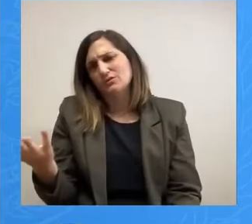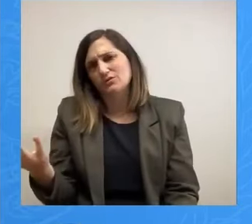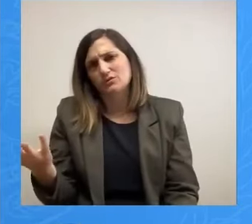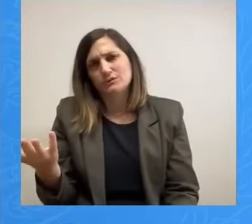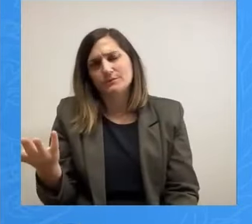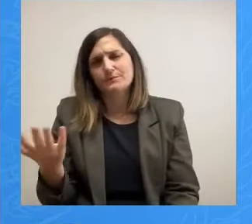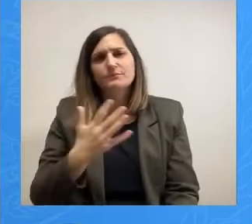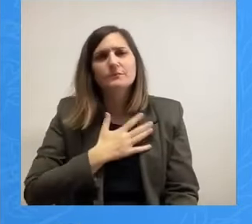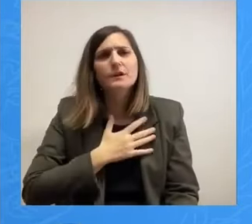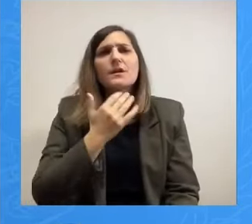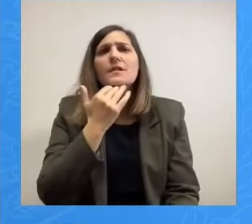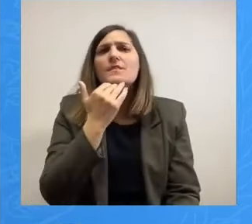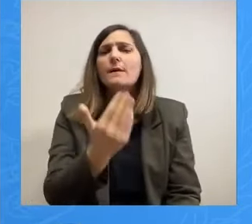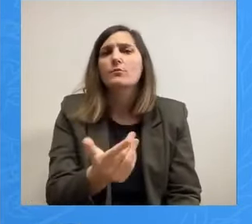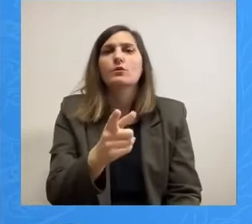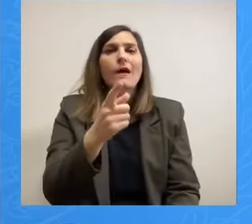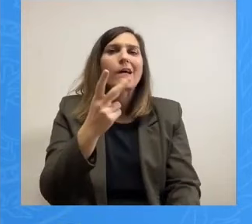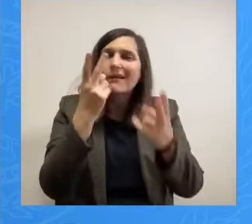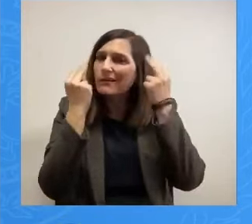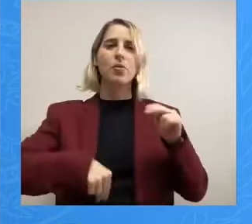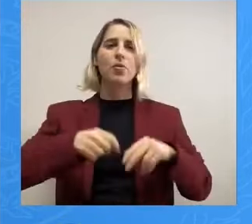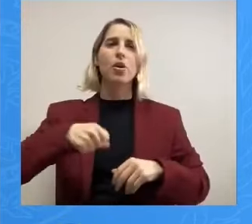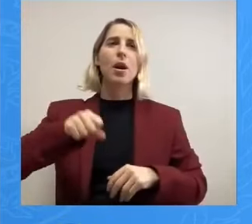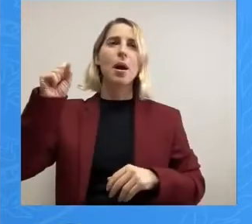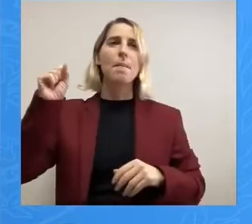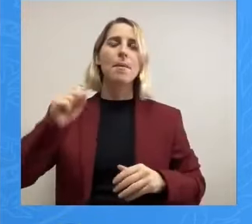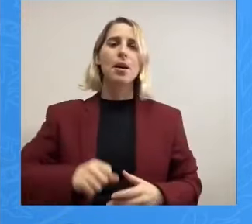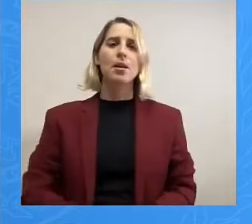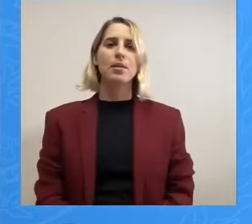να υποκύψουμε στην... Συνεχίστε.